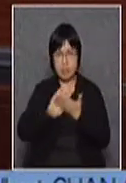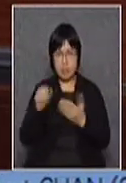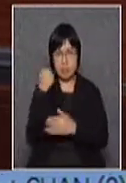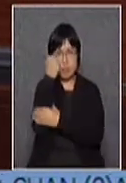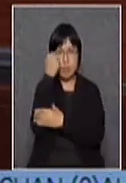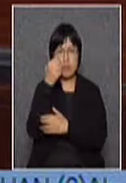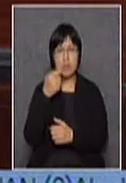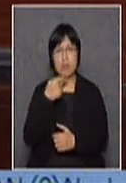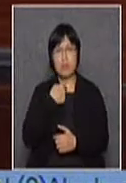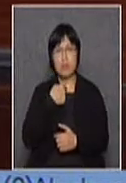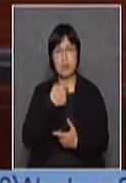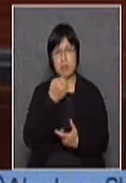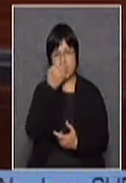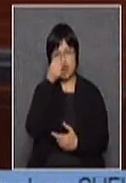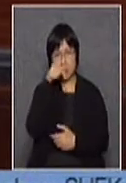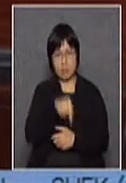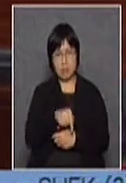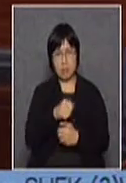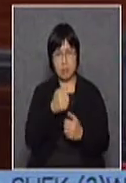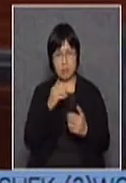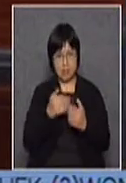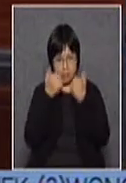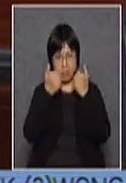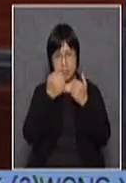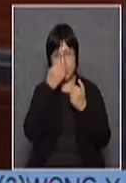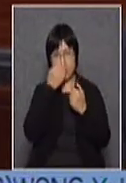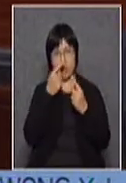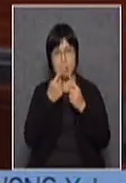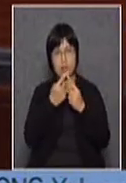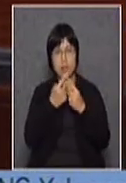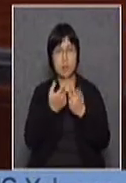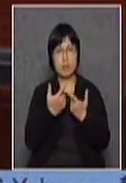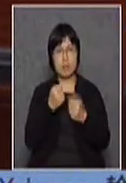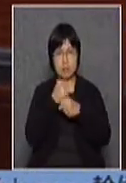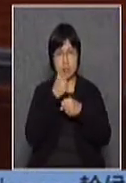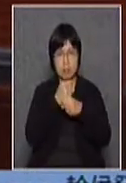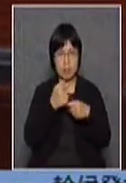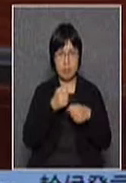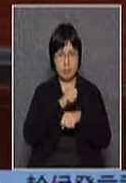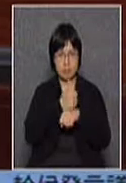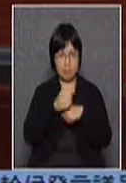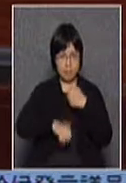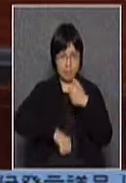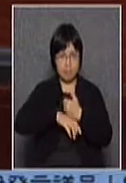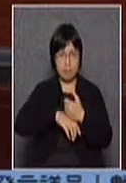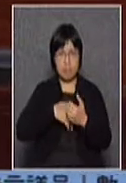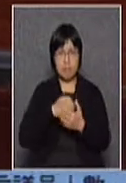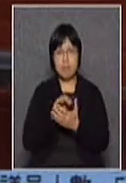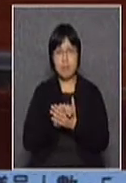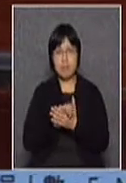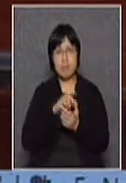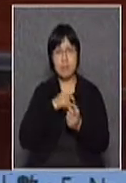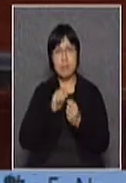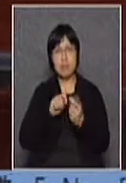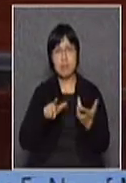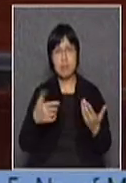定要以本地嘅利益、本地嘅工人啊個就業嘅機會為依歸。嗱，主席，我想解釋點解喺